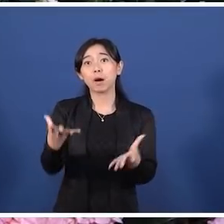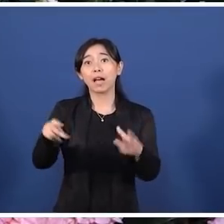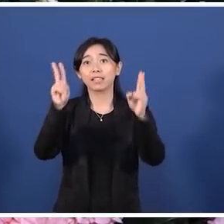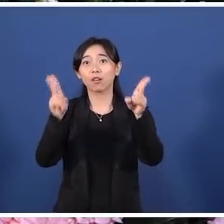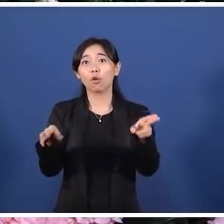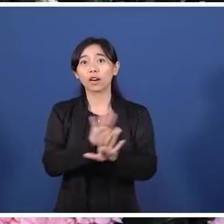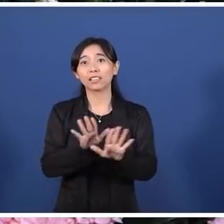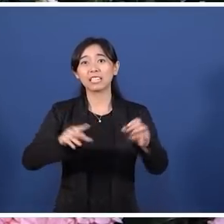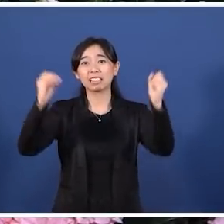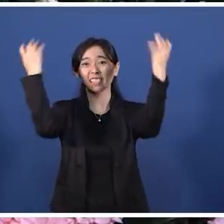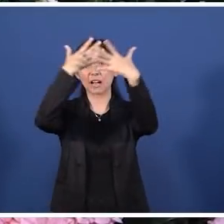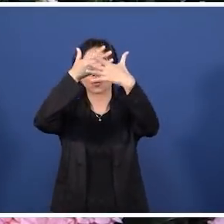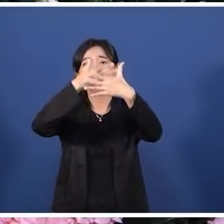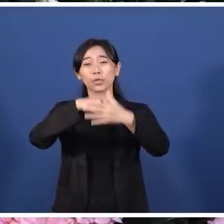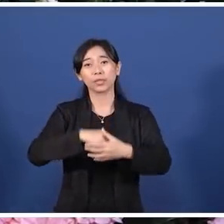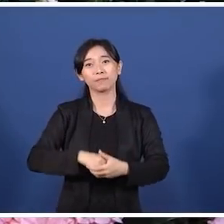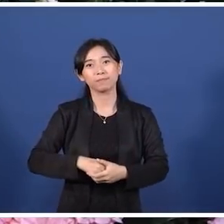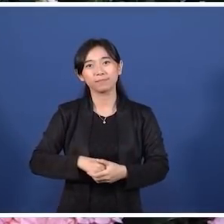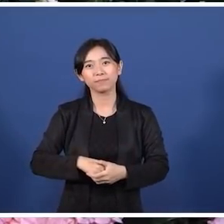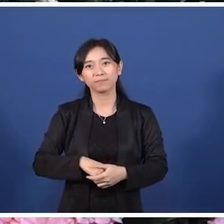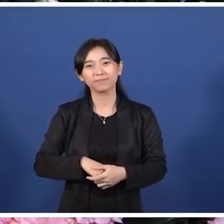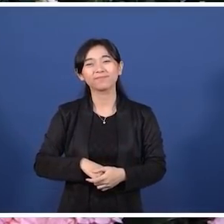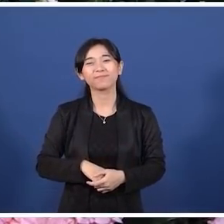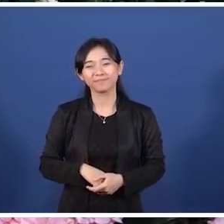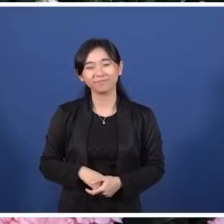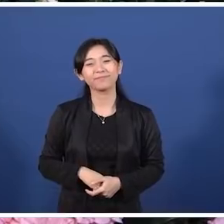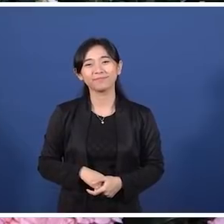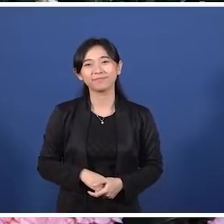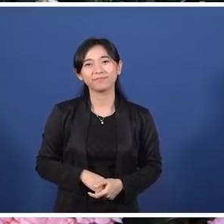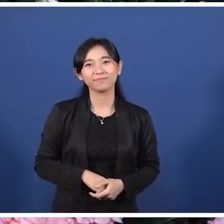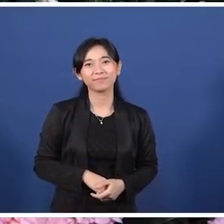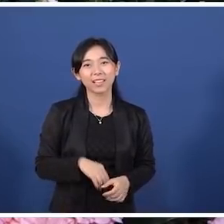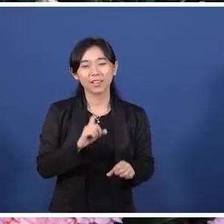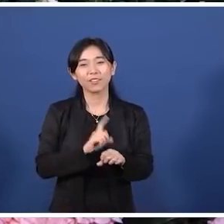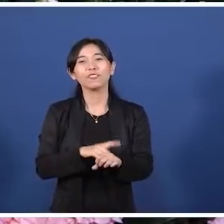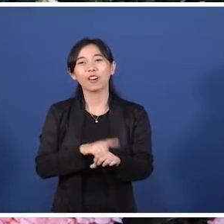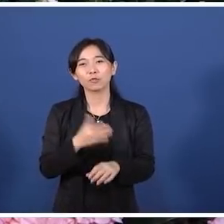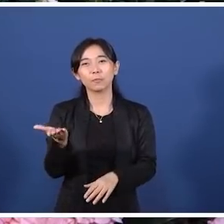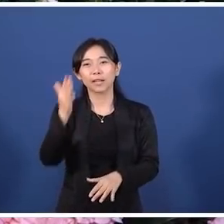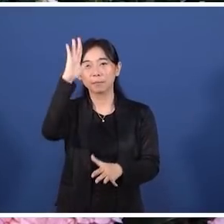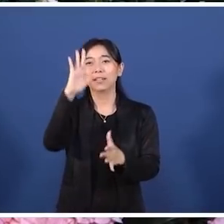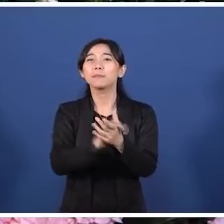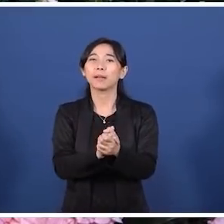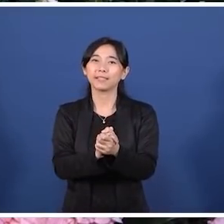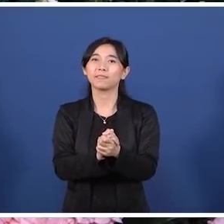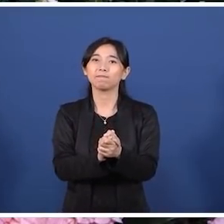lagi harus takut justru ketika mereka beriman dan beragama.